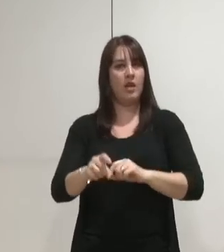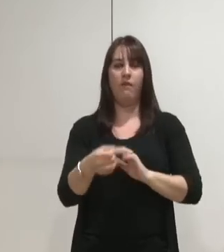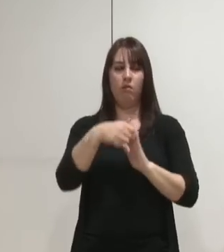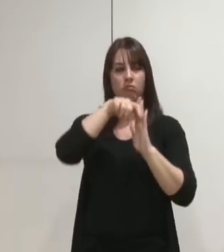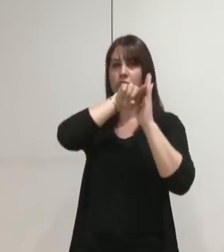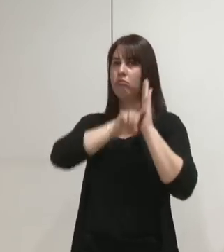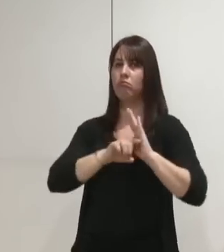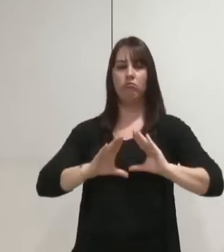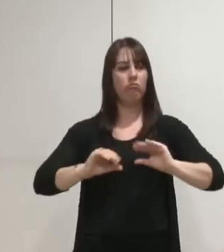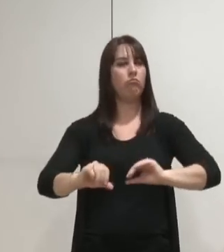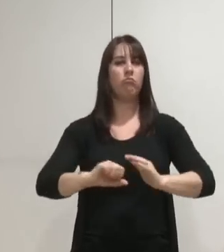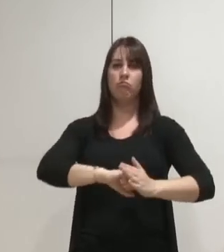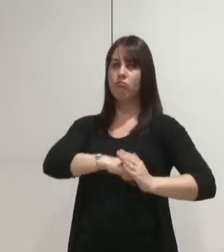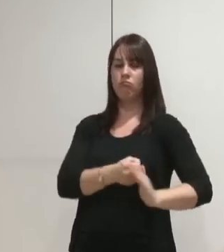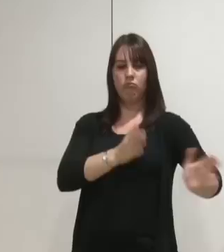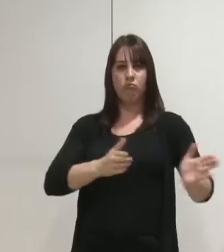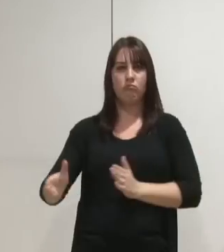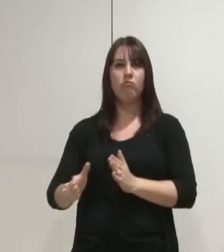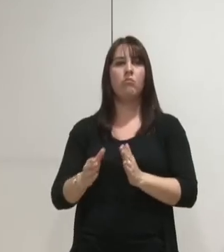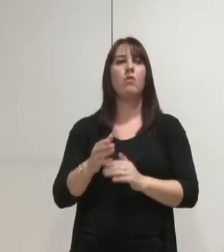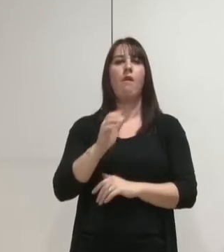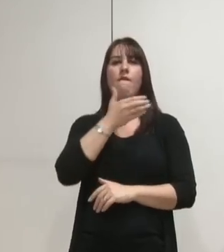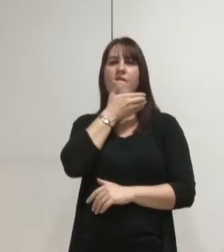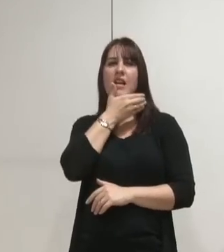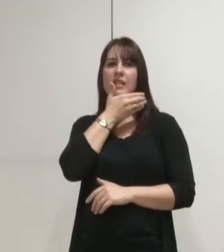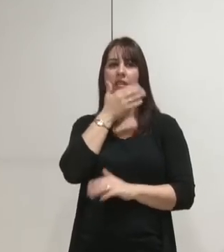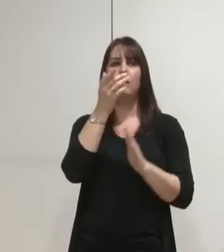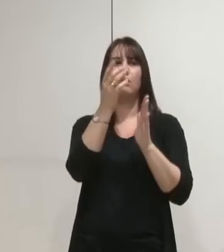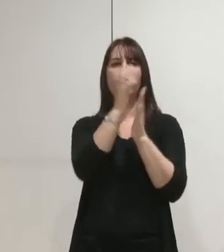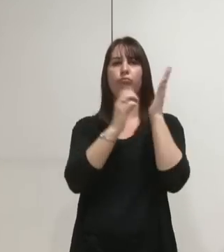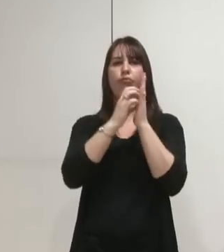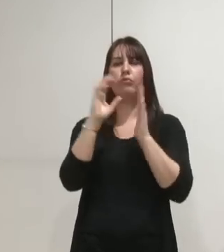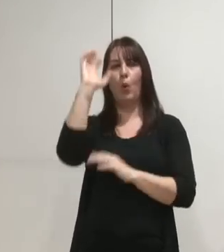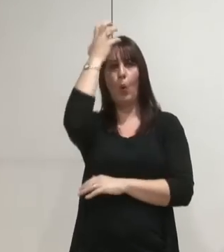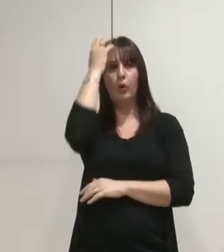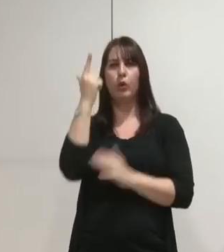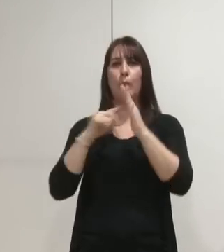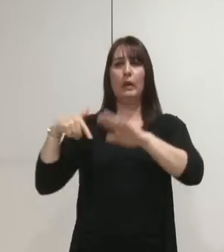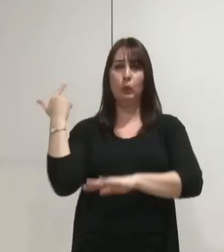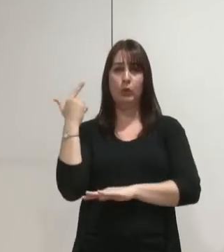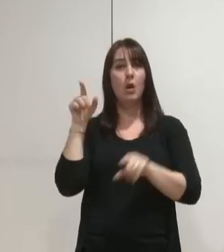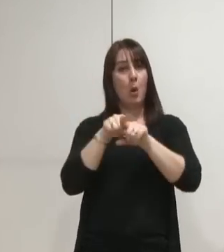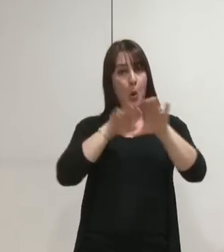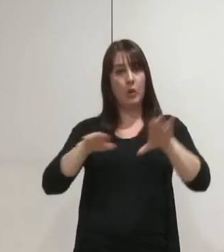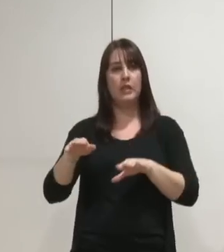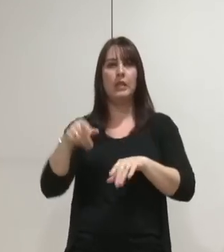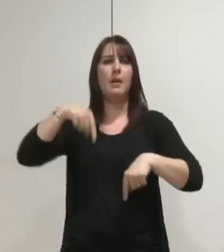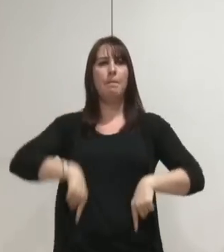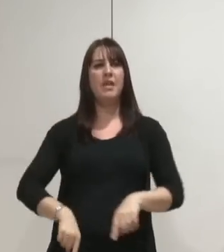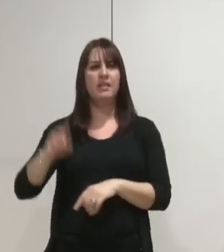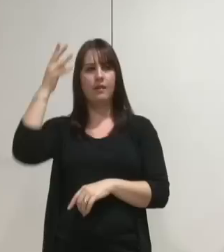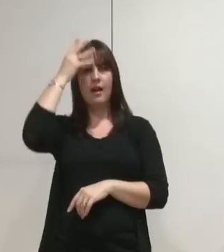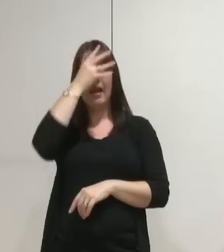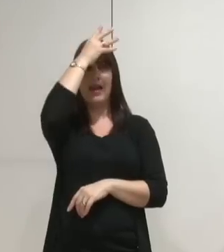d'une application rigoureuse de la circulaire Vals d'outt 2012 porté par plusieurs ministres du gouvernement héros et notamment Christian